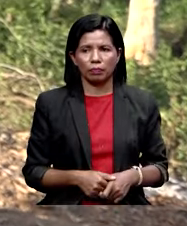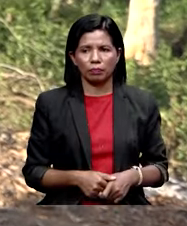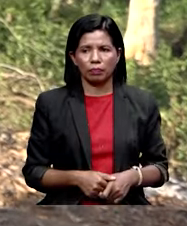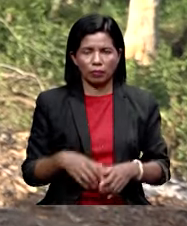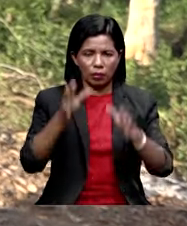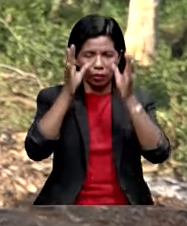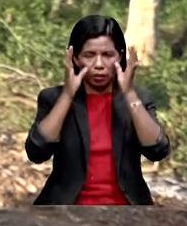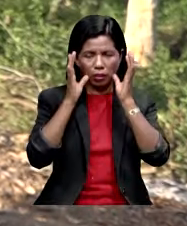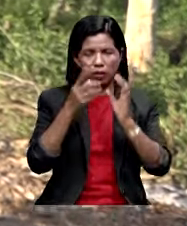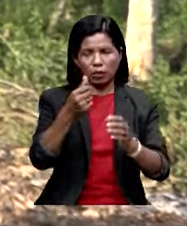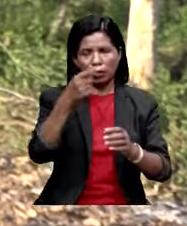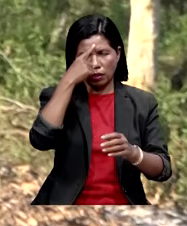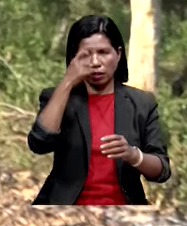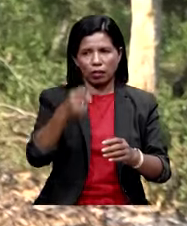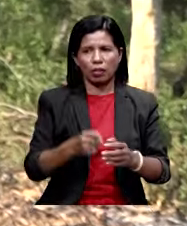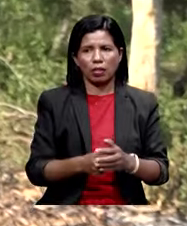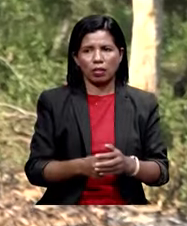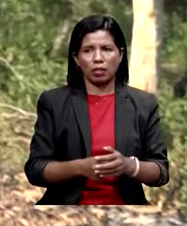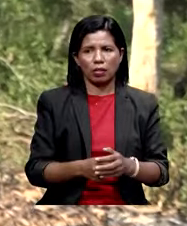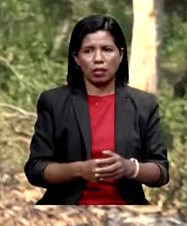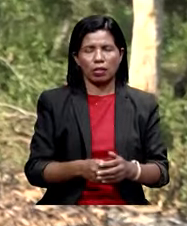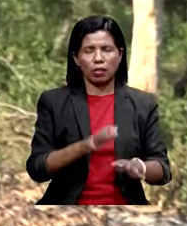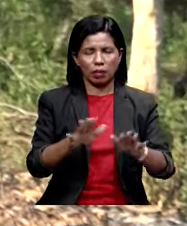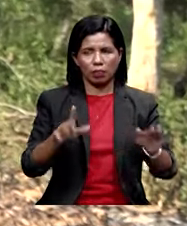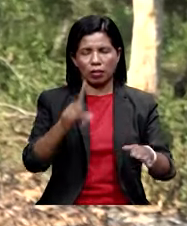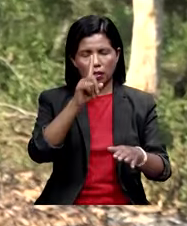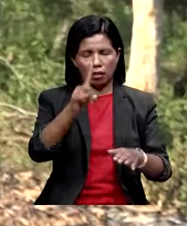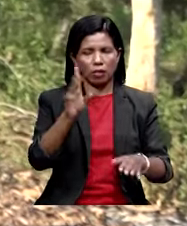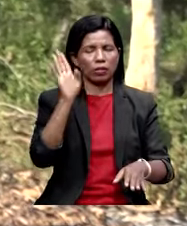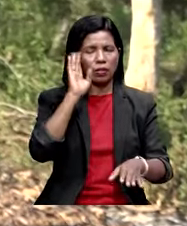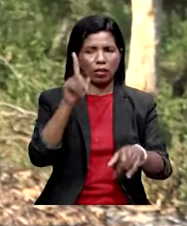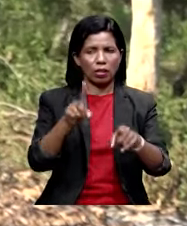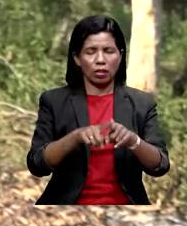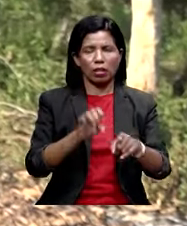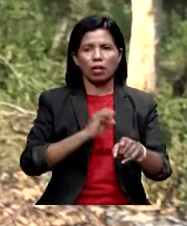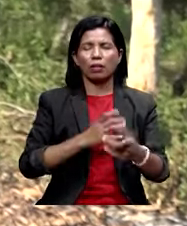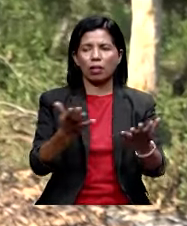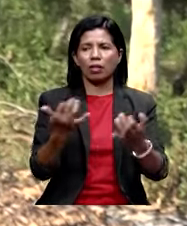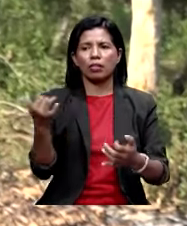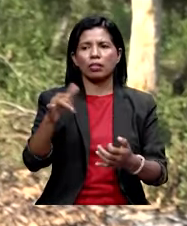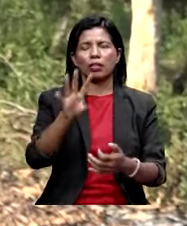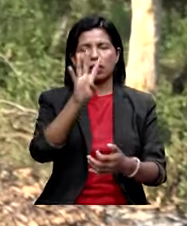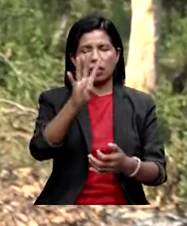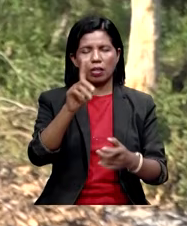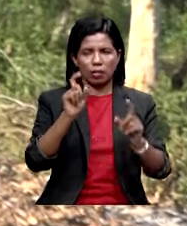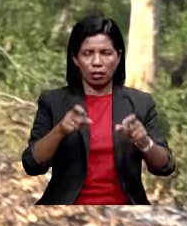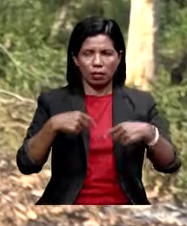tristi tuan tamba waru ka hela ne ki kon hela ide ne honi ali mi ha karak nen sar nei hatin sar vai